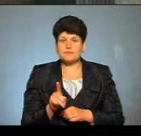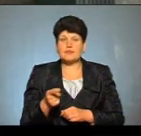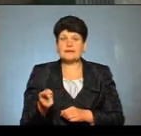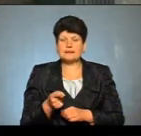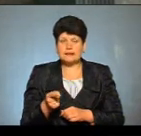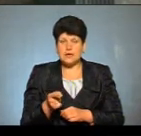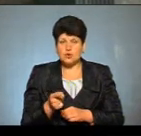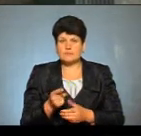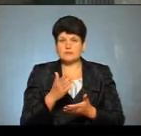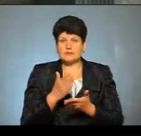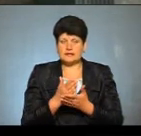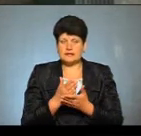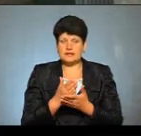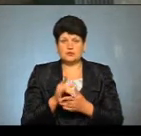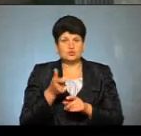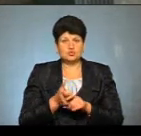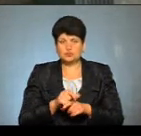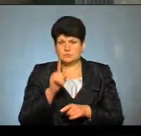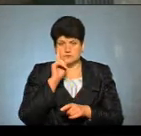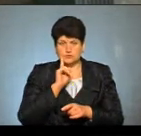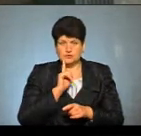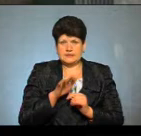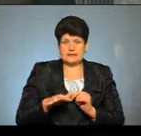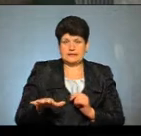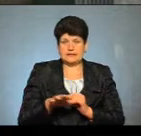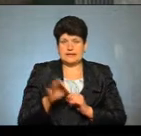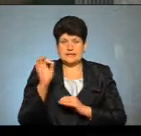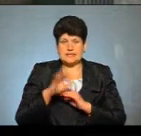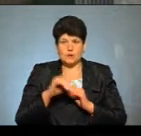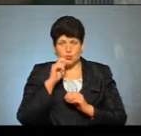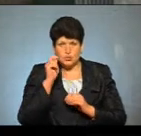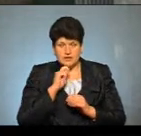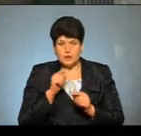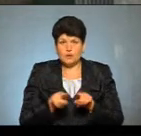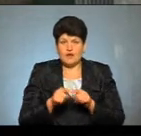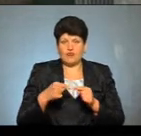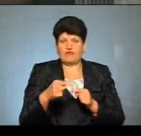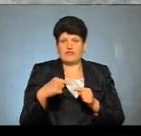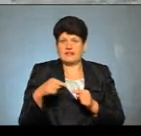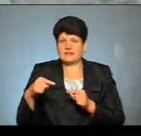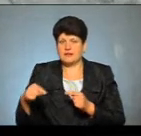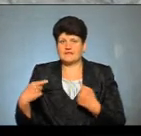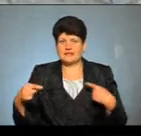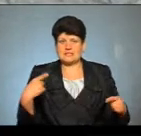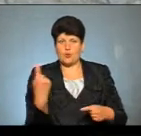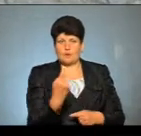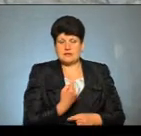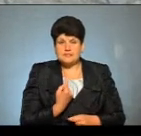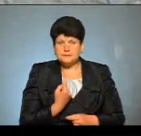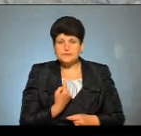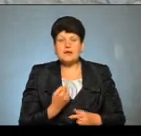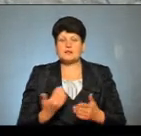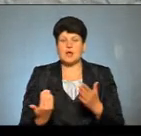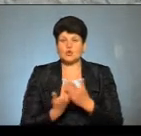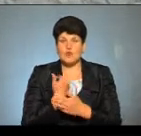Тернопіль знаходиться логістично дуже вигідно на теренах Західної України, тобто рівно віддалений від інших обласних центрів. Для нової